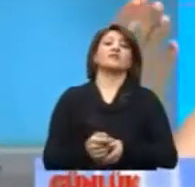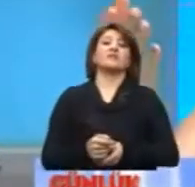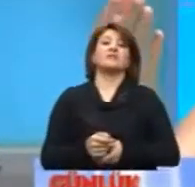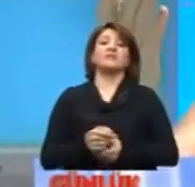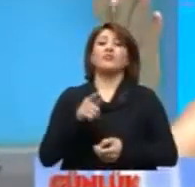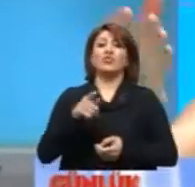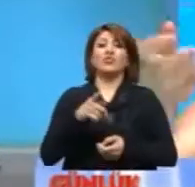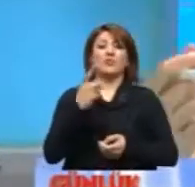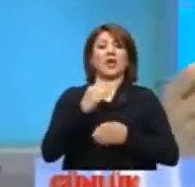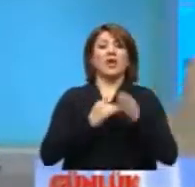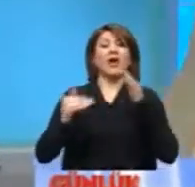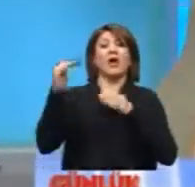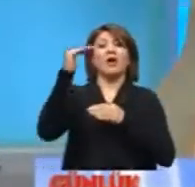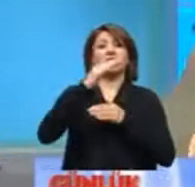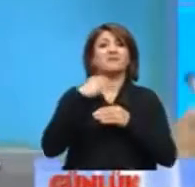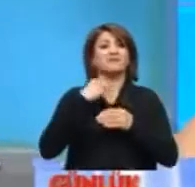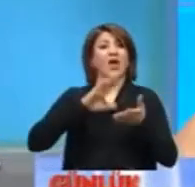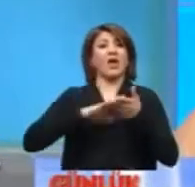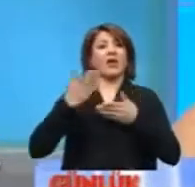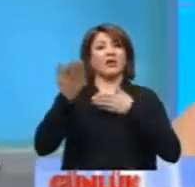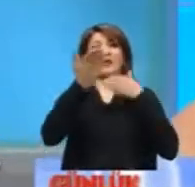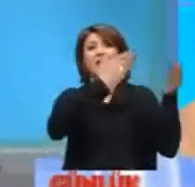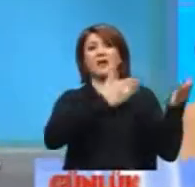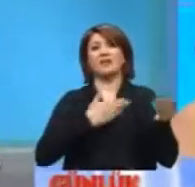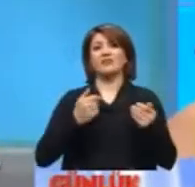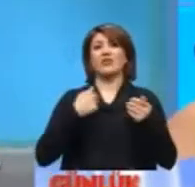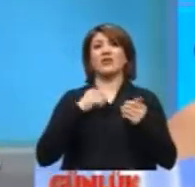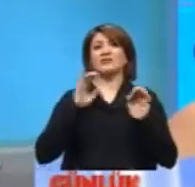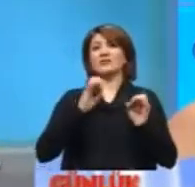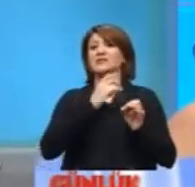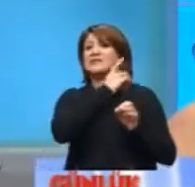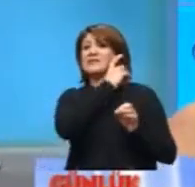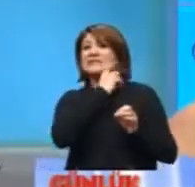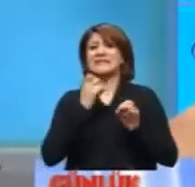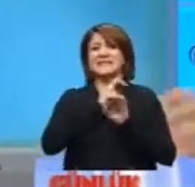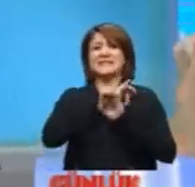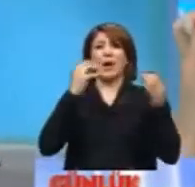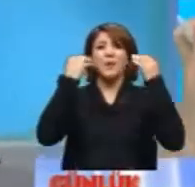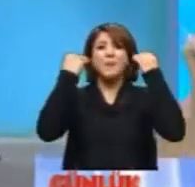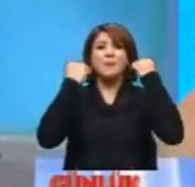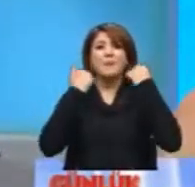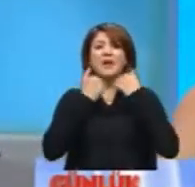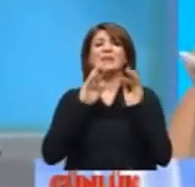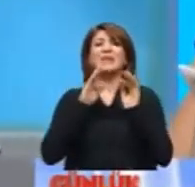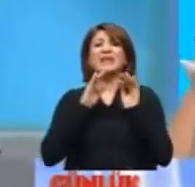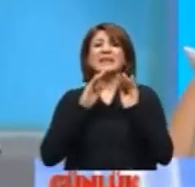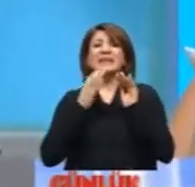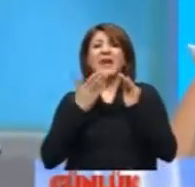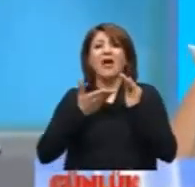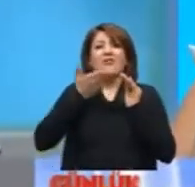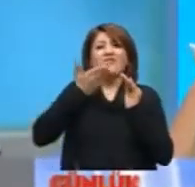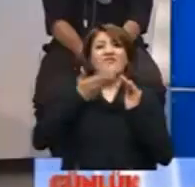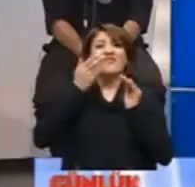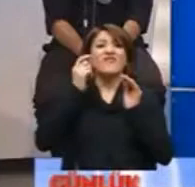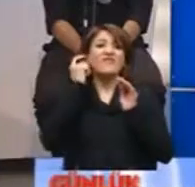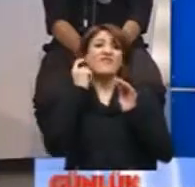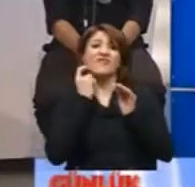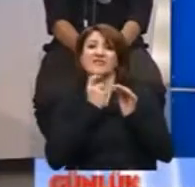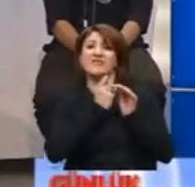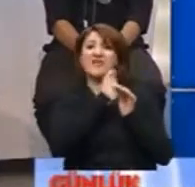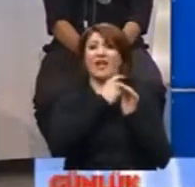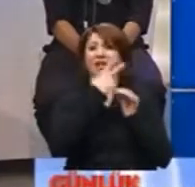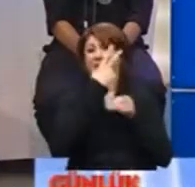var. İşte arkadaşlar Gökhan, Akın, işte Volkan. Böyle illa tam sakal da değil niyeyse. Böyle bir kirli sakal. İtalyan model galiba